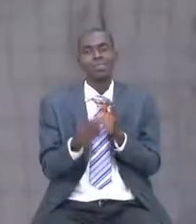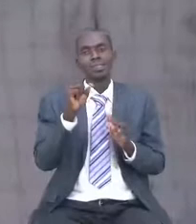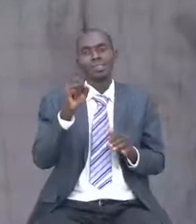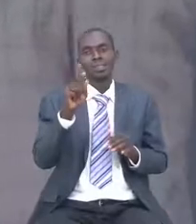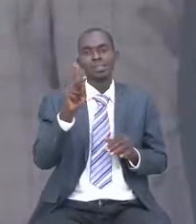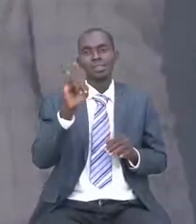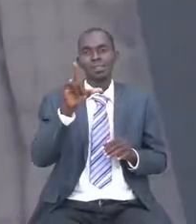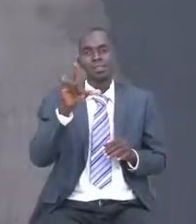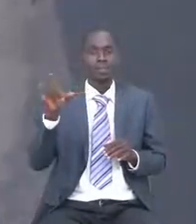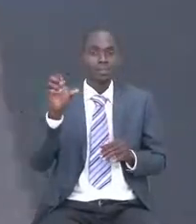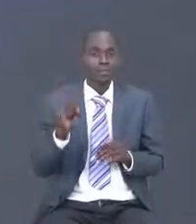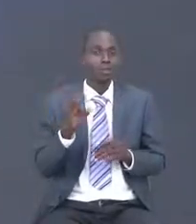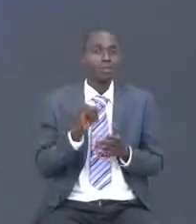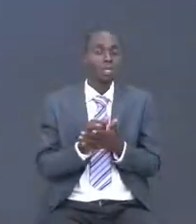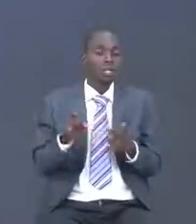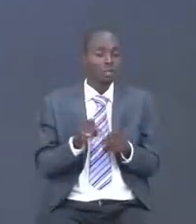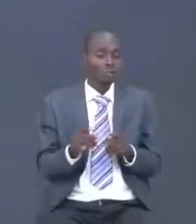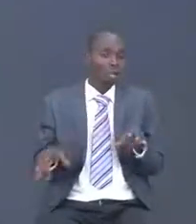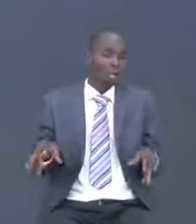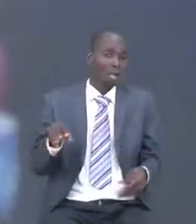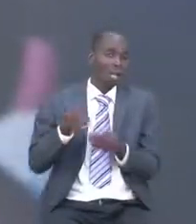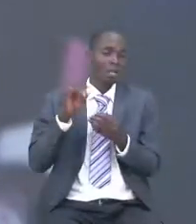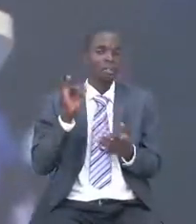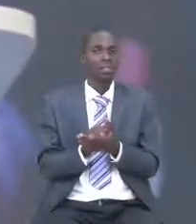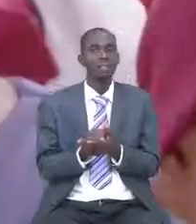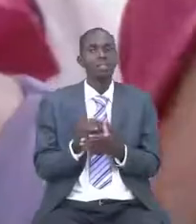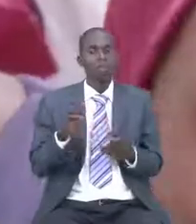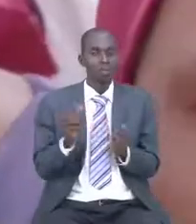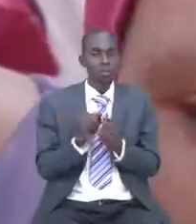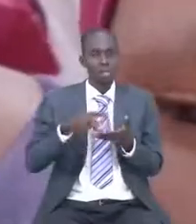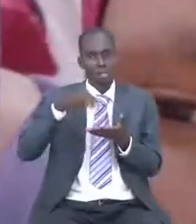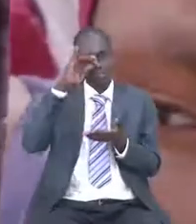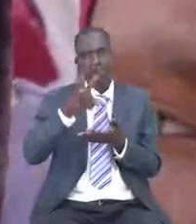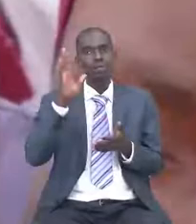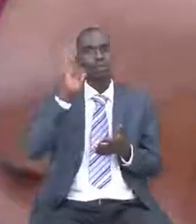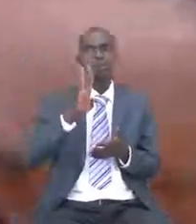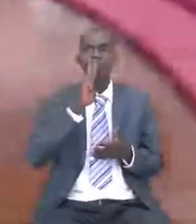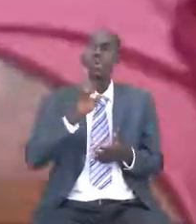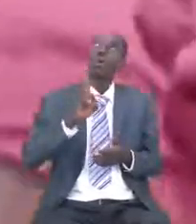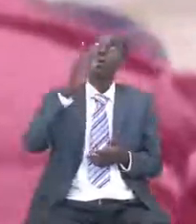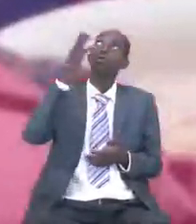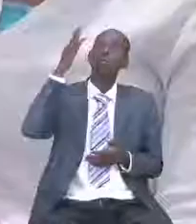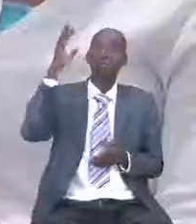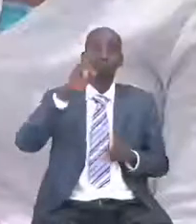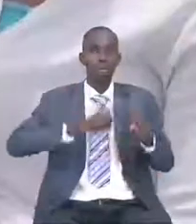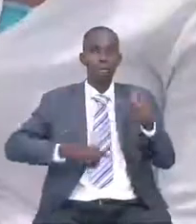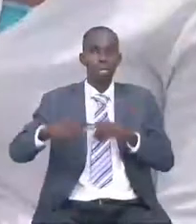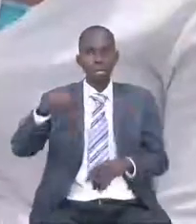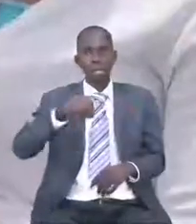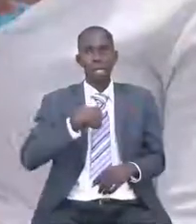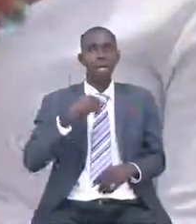compétences afin que, comme vous ajoutez cela et vous apprenez, alors vous y